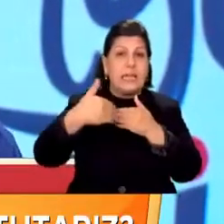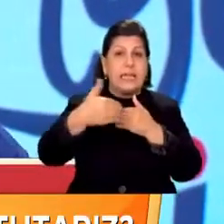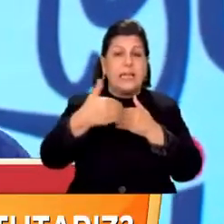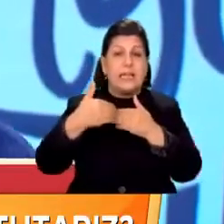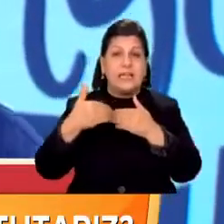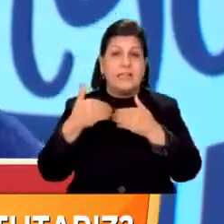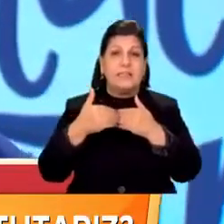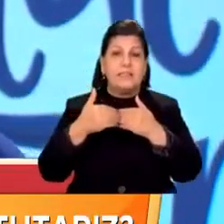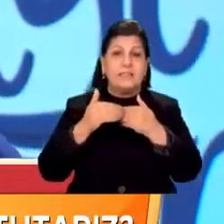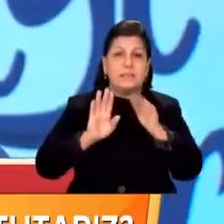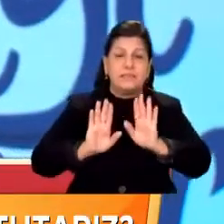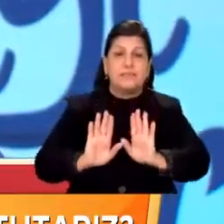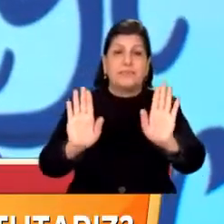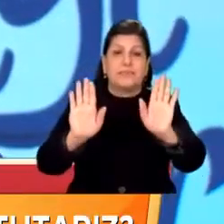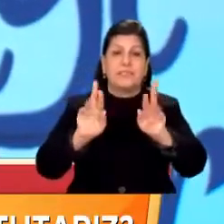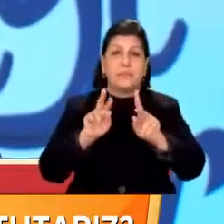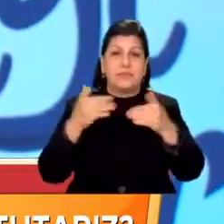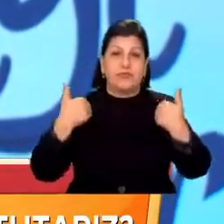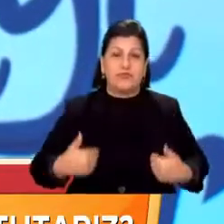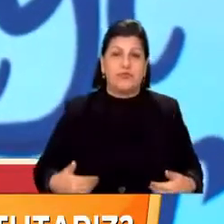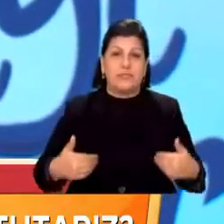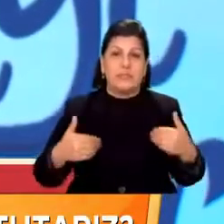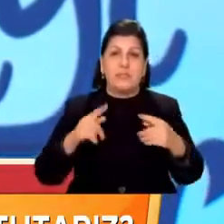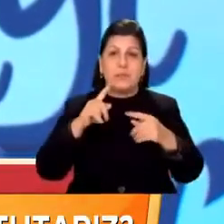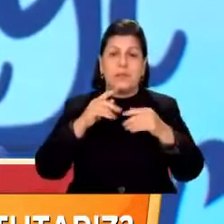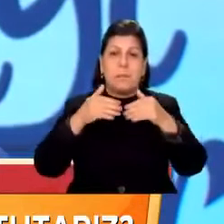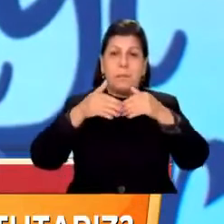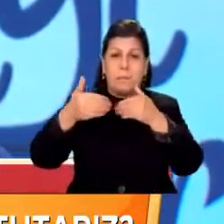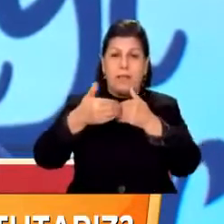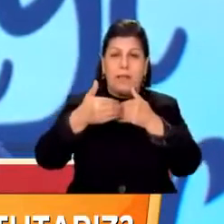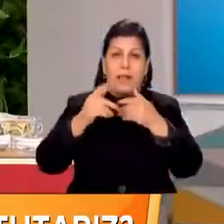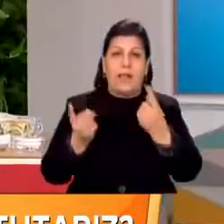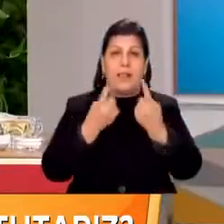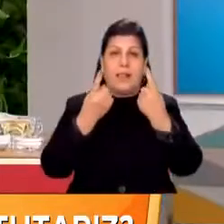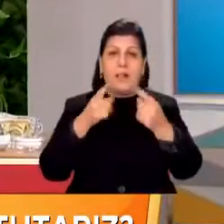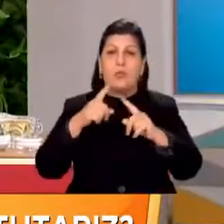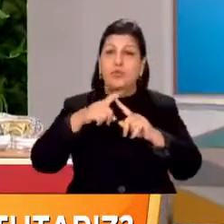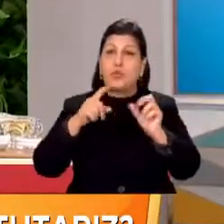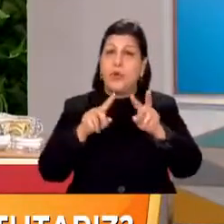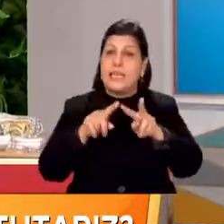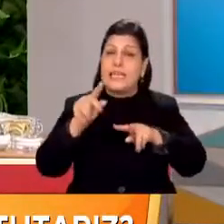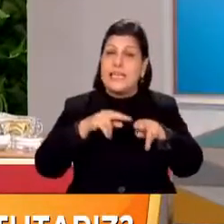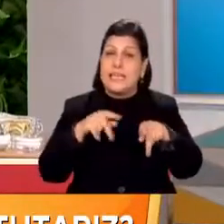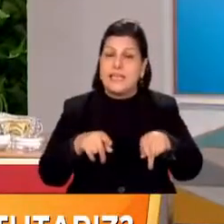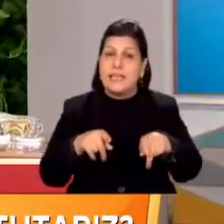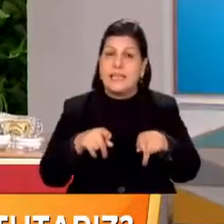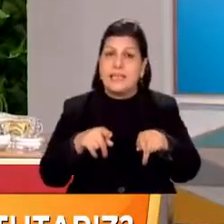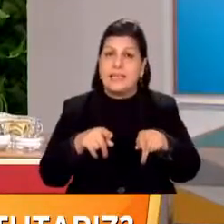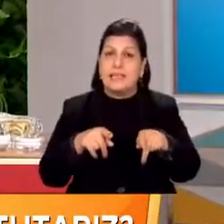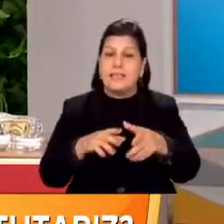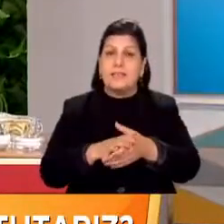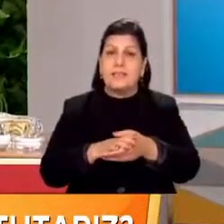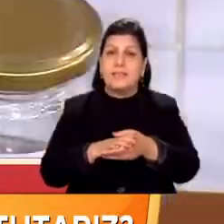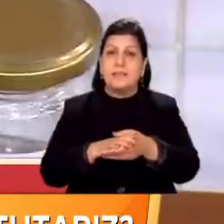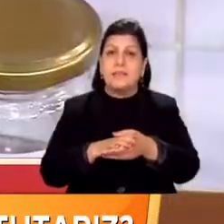biraz etkilediği bir bariyer etki, vücudun fiziksel bir bariyer etki oluşturmasını sağlıyor. Hı-hı. Bu tonikte aynı böyle evet, gözenek sıkılaştırıcı şöyle,